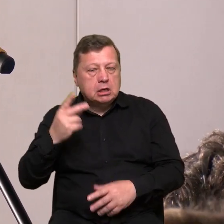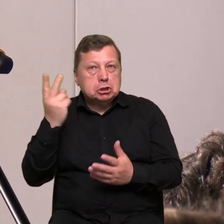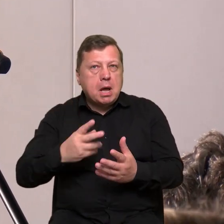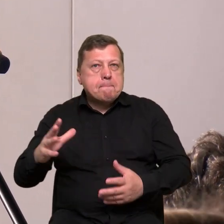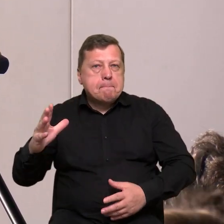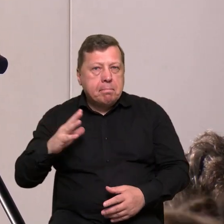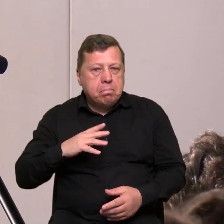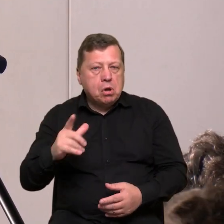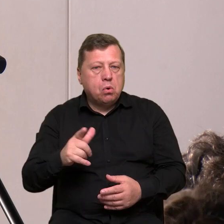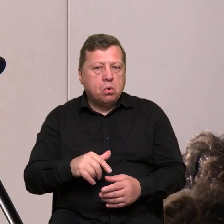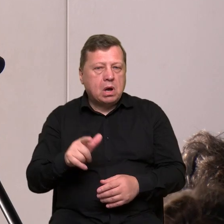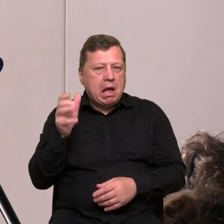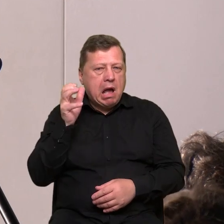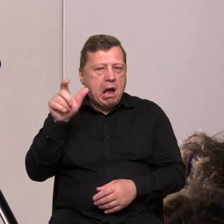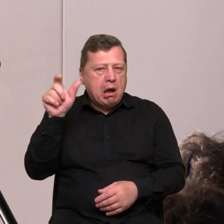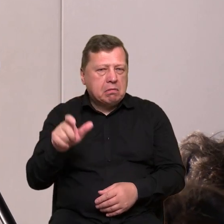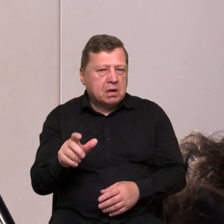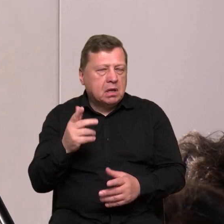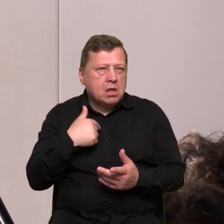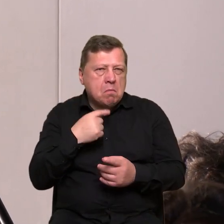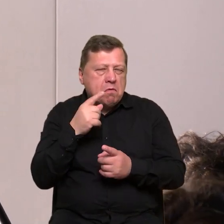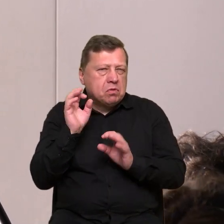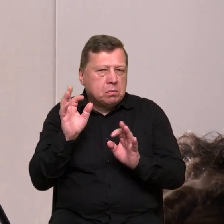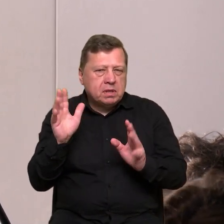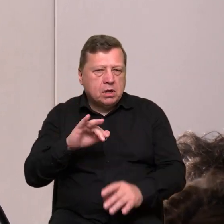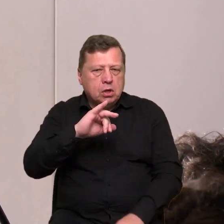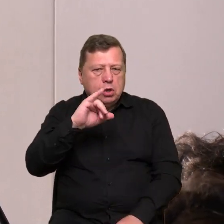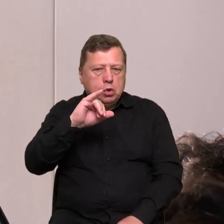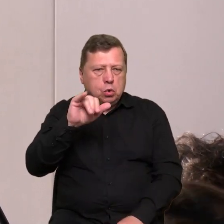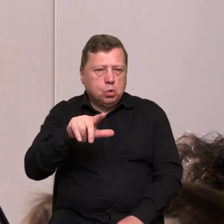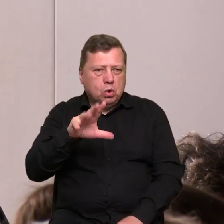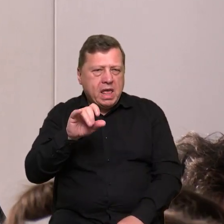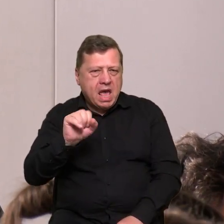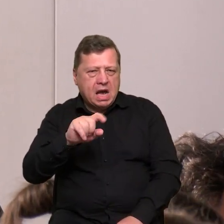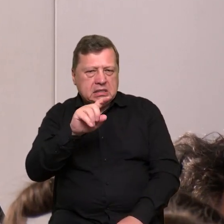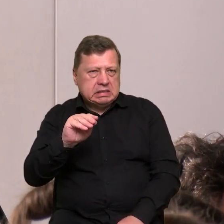czytałam taką autorkę, nie wiem, czy dobrze wypowiem, Julii Zech.